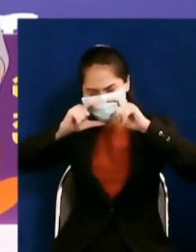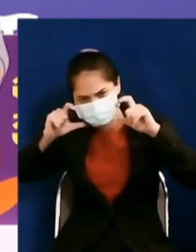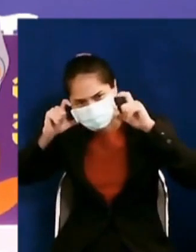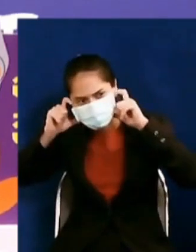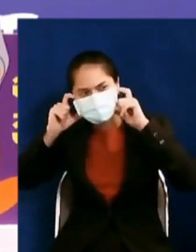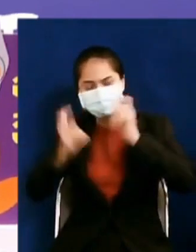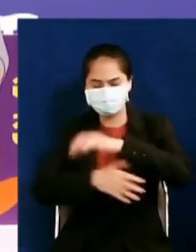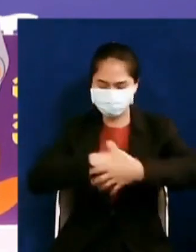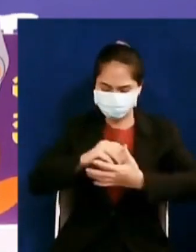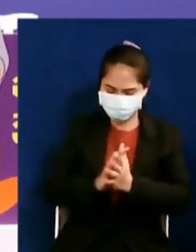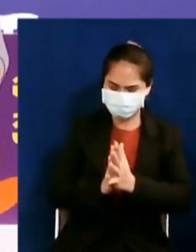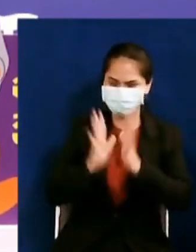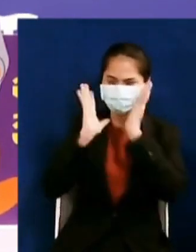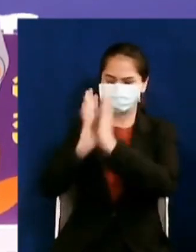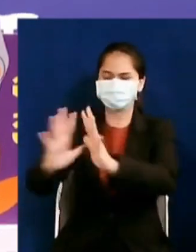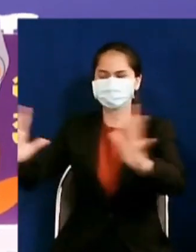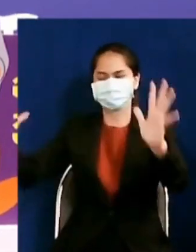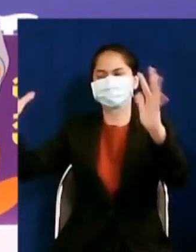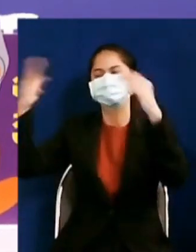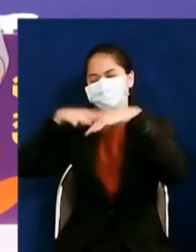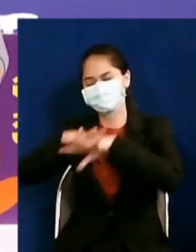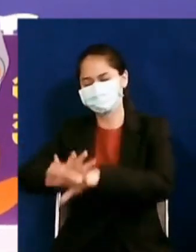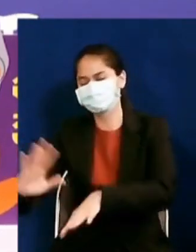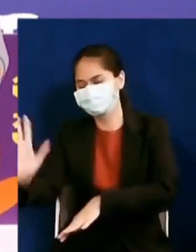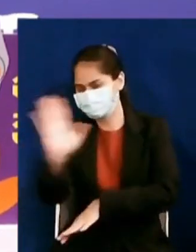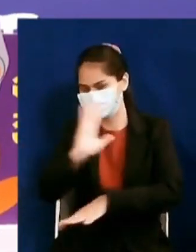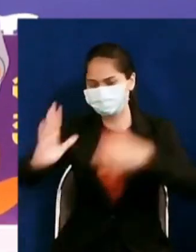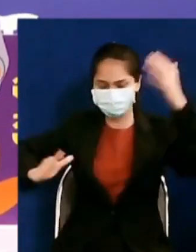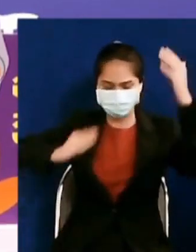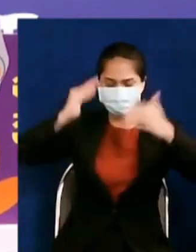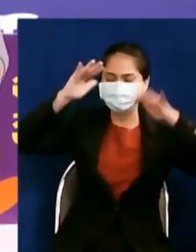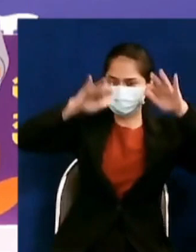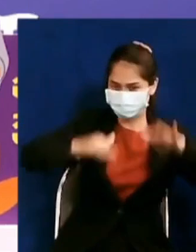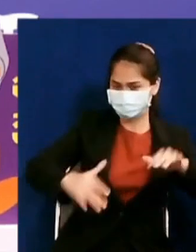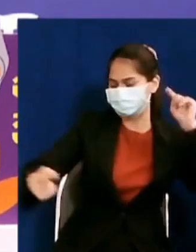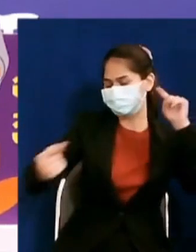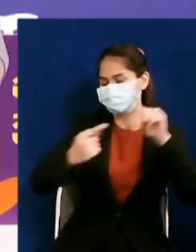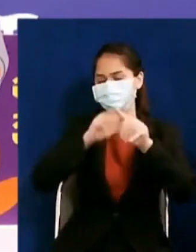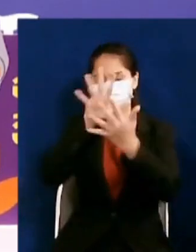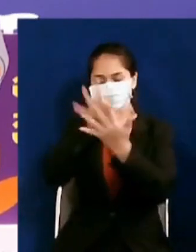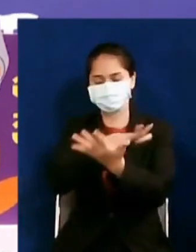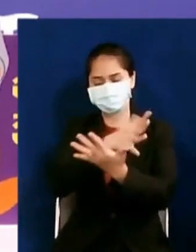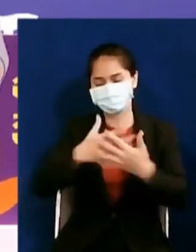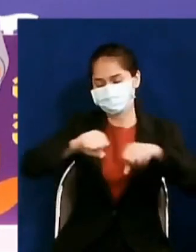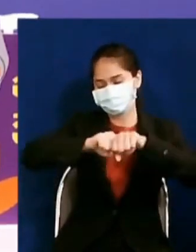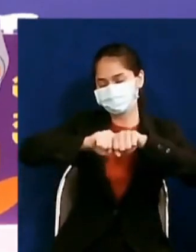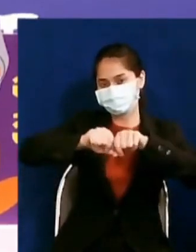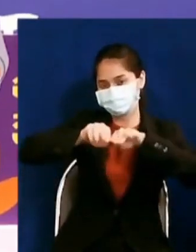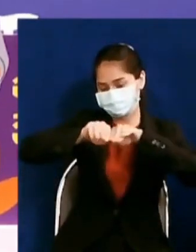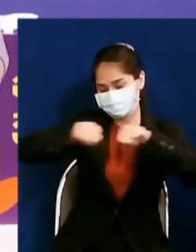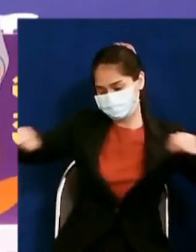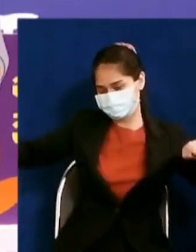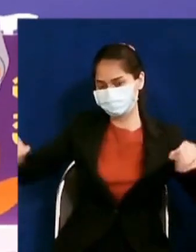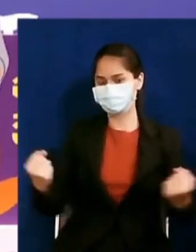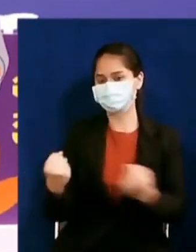ฝรั่งเศสรัสเซียกาตาอังกฤษเกาะมอริเชียสในแอฟริกาตะวันออกพบผลเบื้องต้น22ตัวอย่างเป็นส